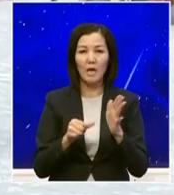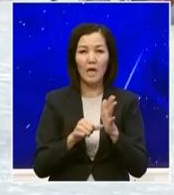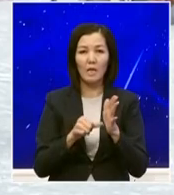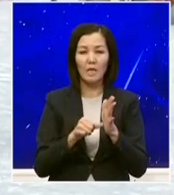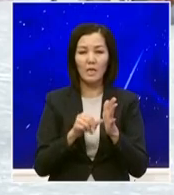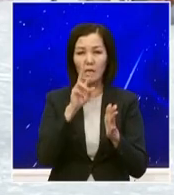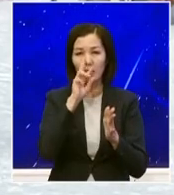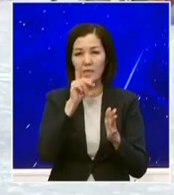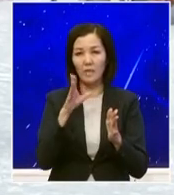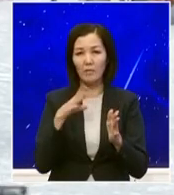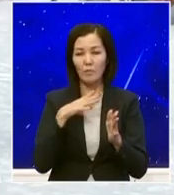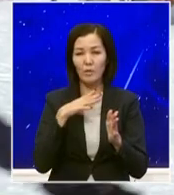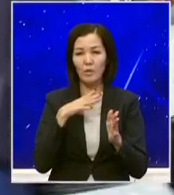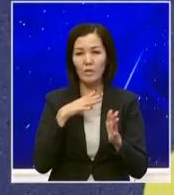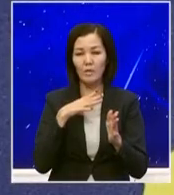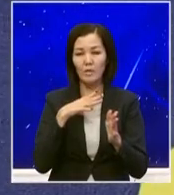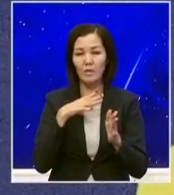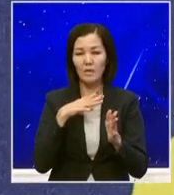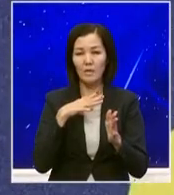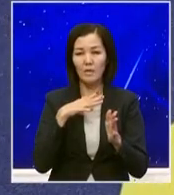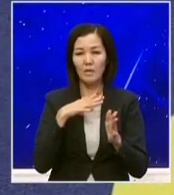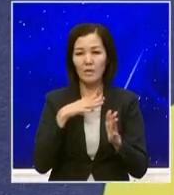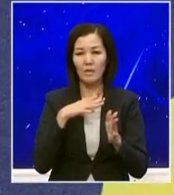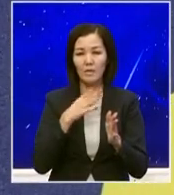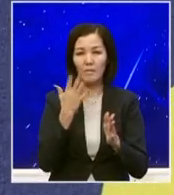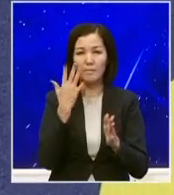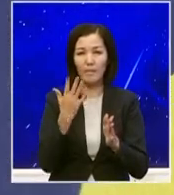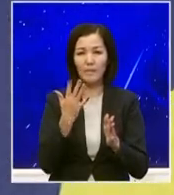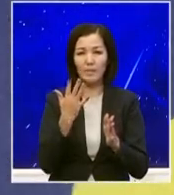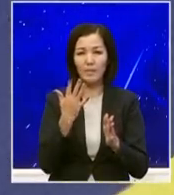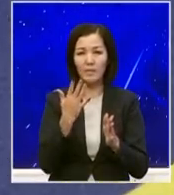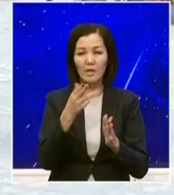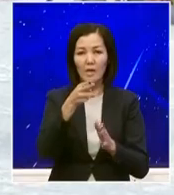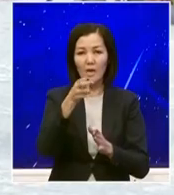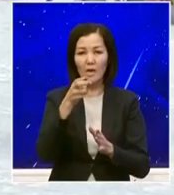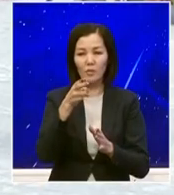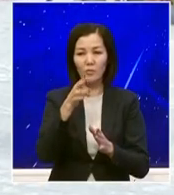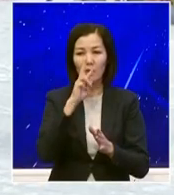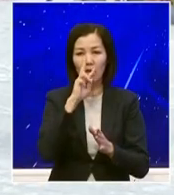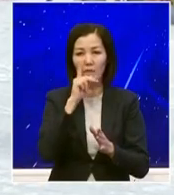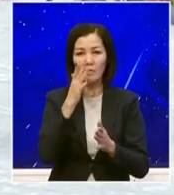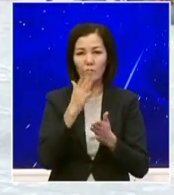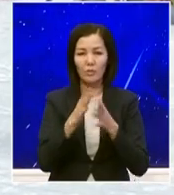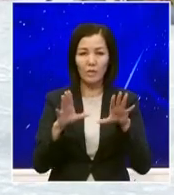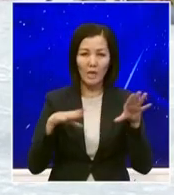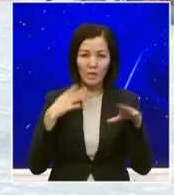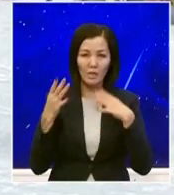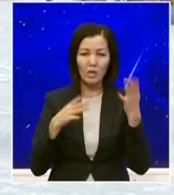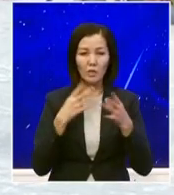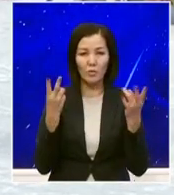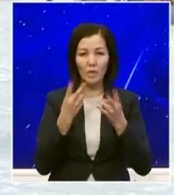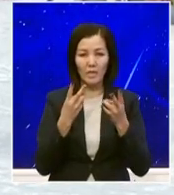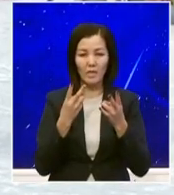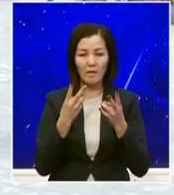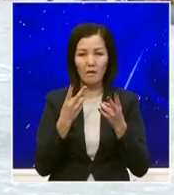промахпен жүгірдім, 5-ші болып. Сол атуды жөндеу керек.